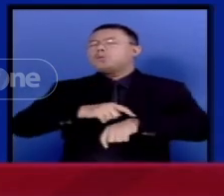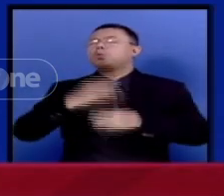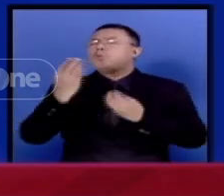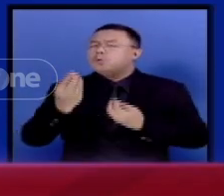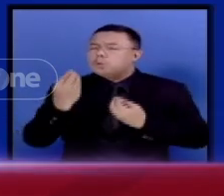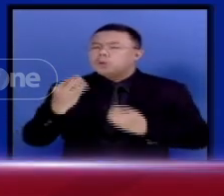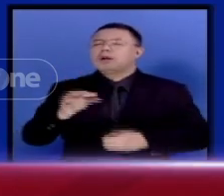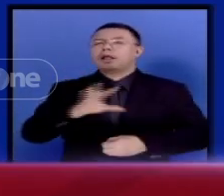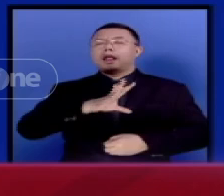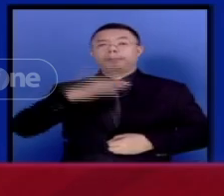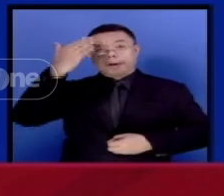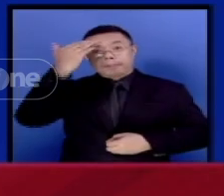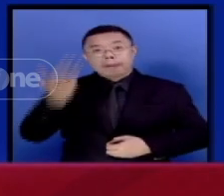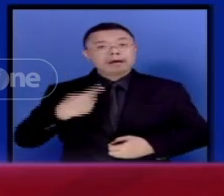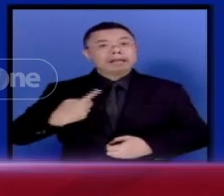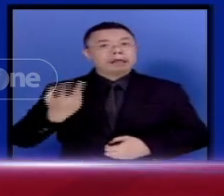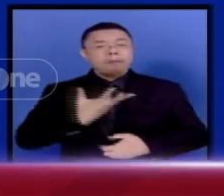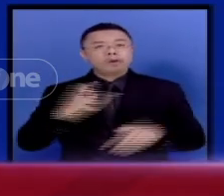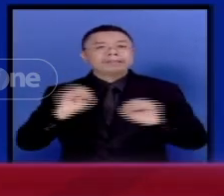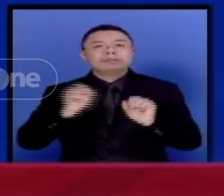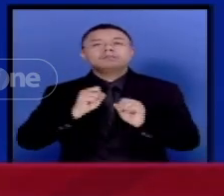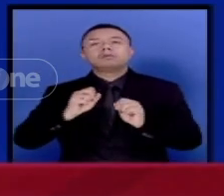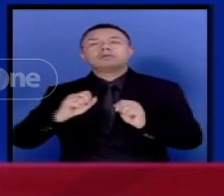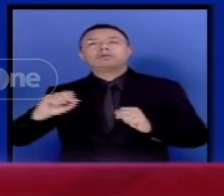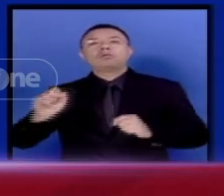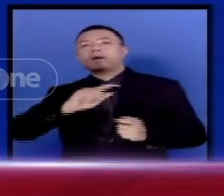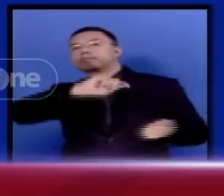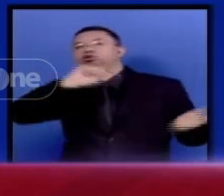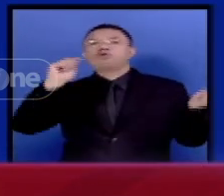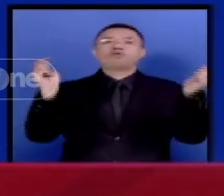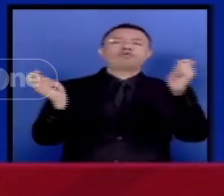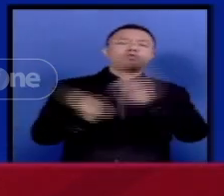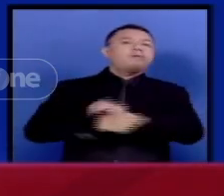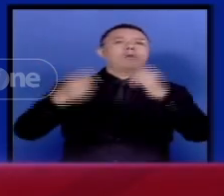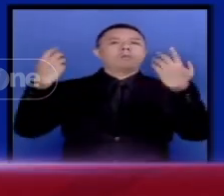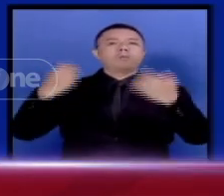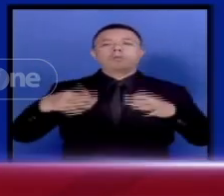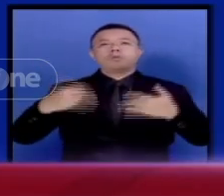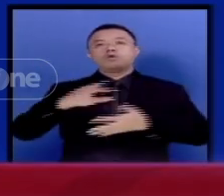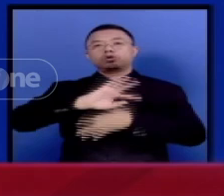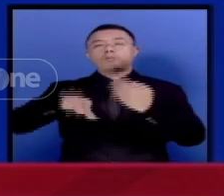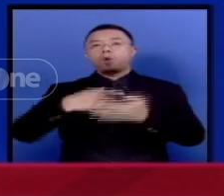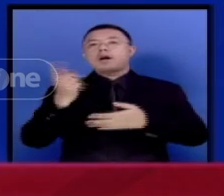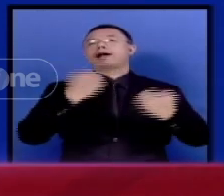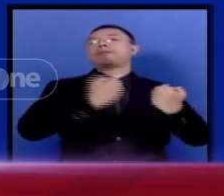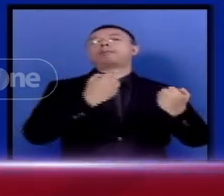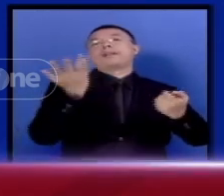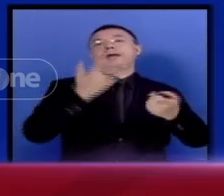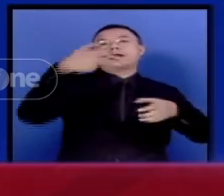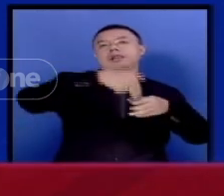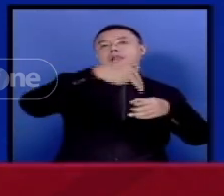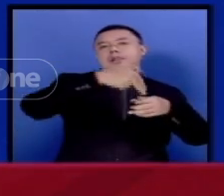karena kita ingin segera melakukan transisi besar jaran dari mobil yang menggunakan